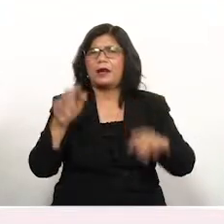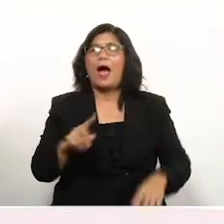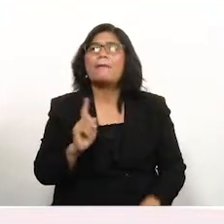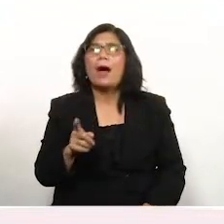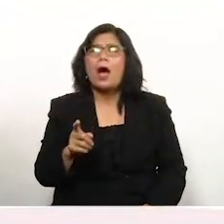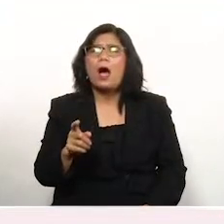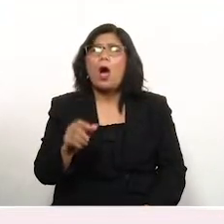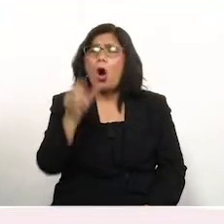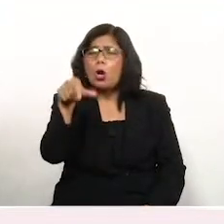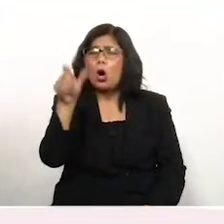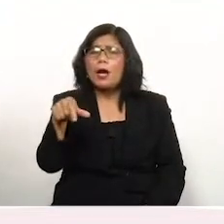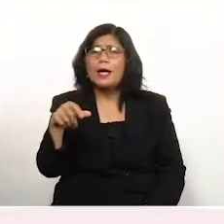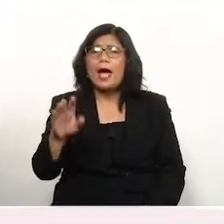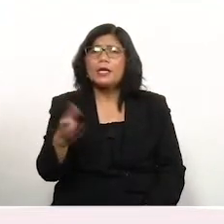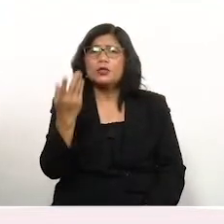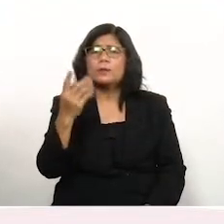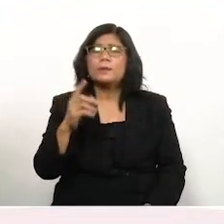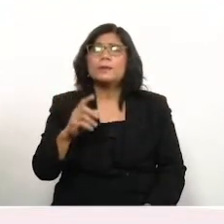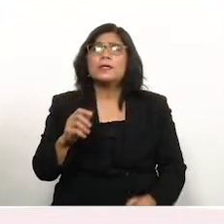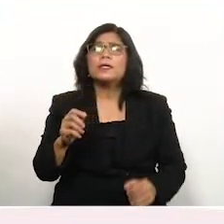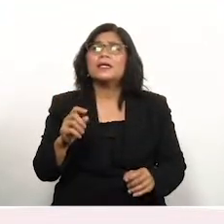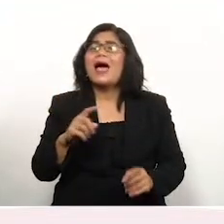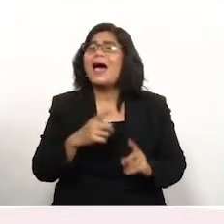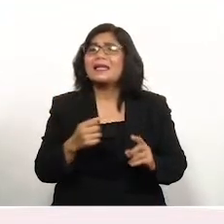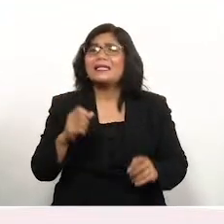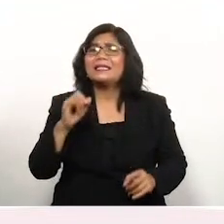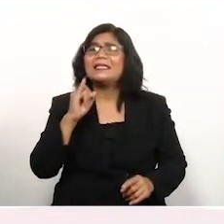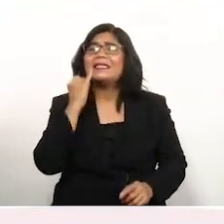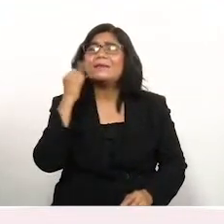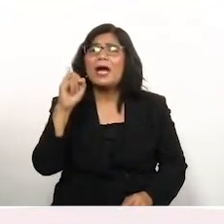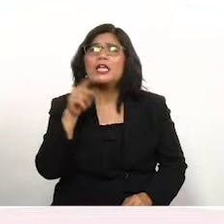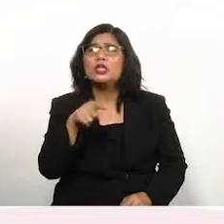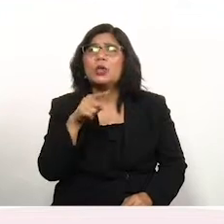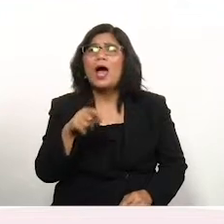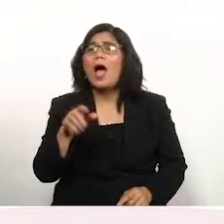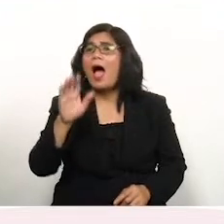Woi mereka itulah anak-anak approve